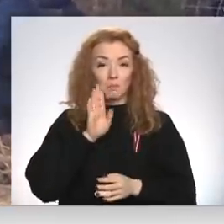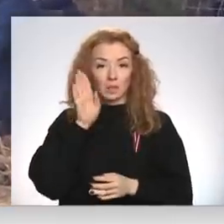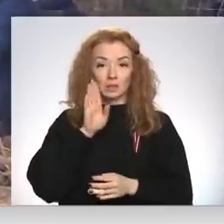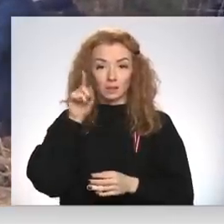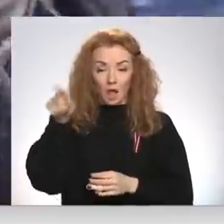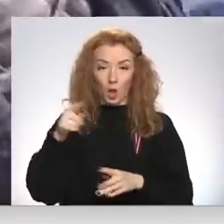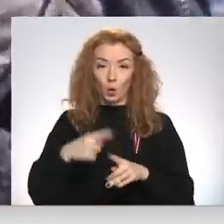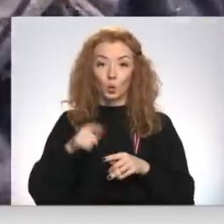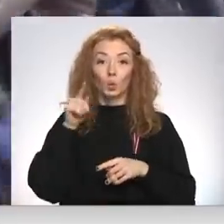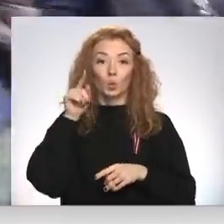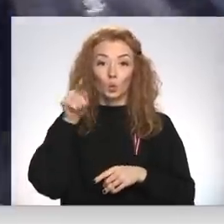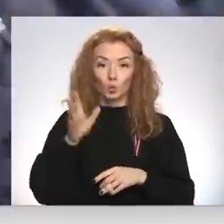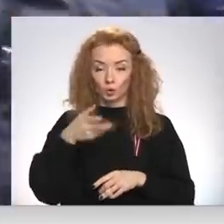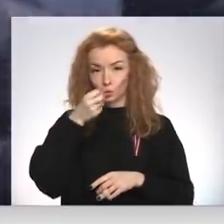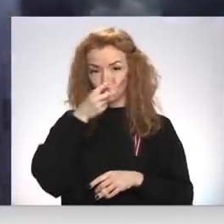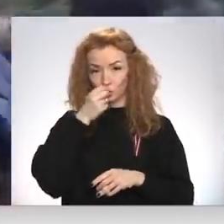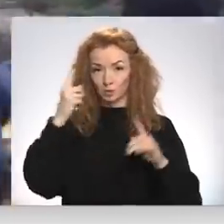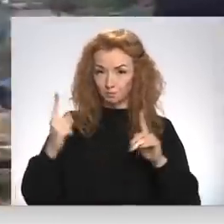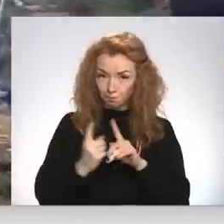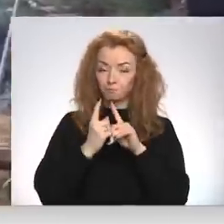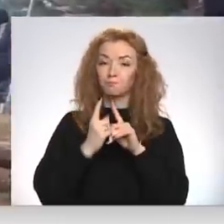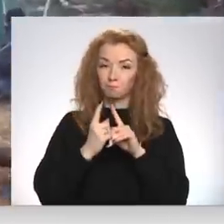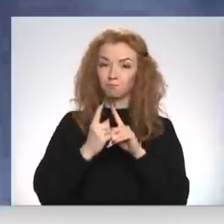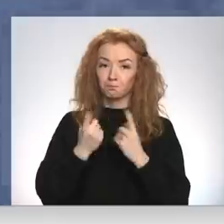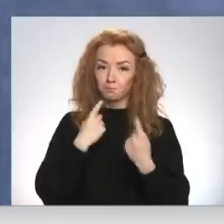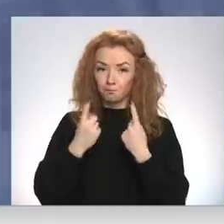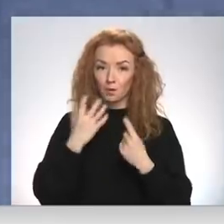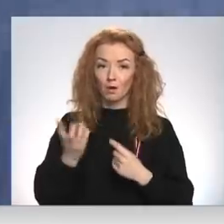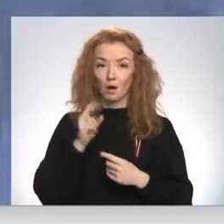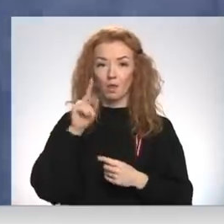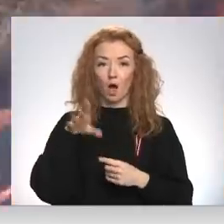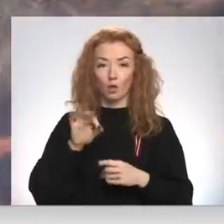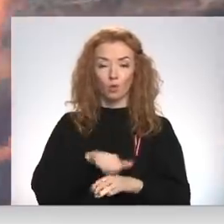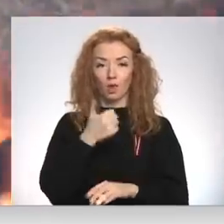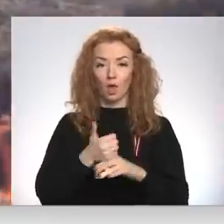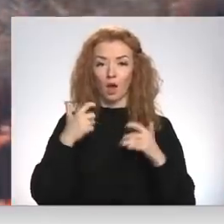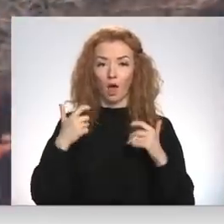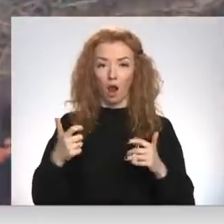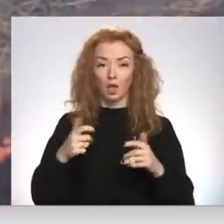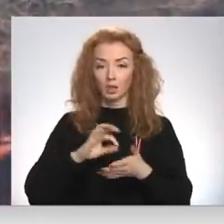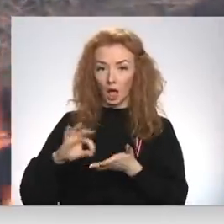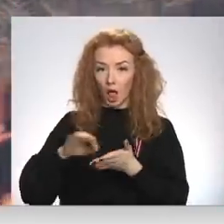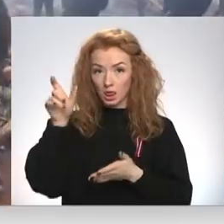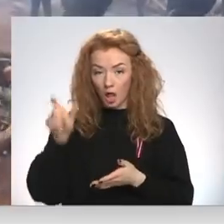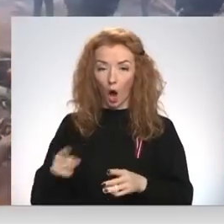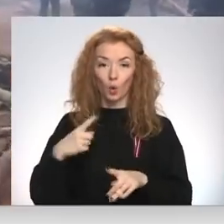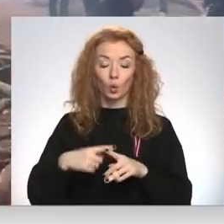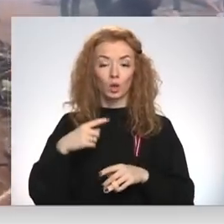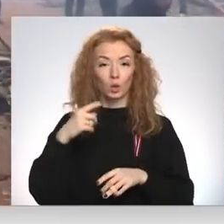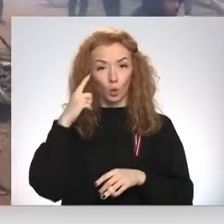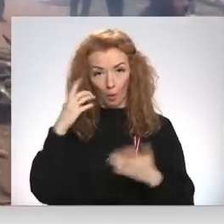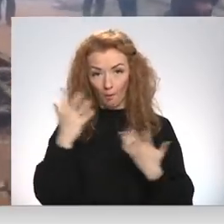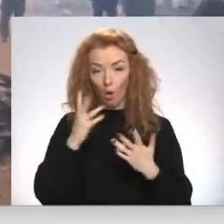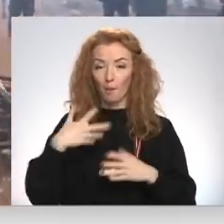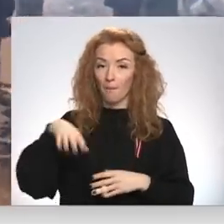būs arī pusdienas ar NATO ģenerāla sekretāru Stoltenbergu. Līdz ar to es pieļauju, ka mēs arī